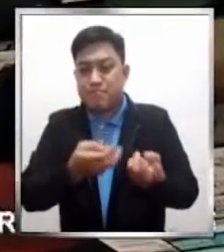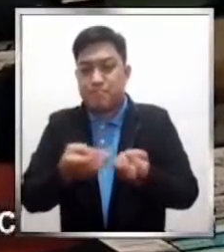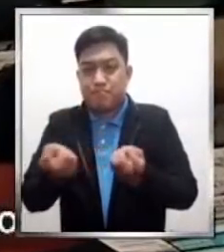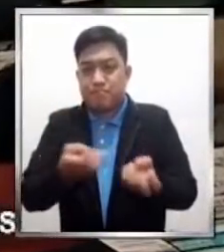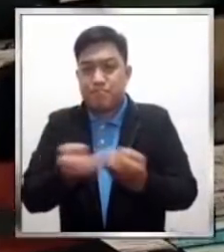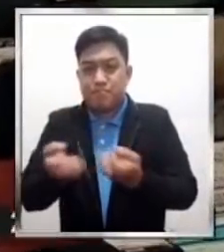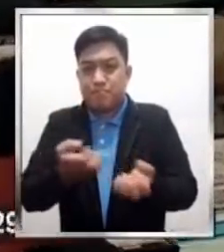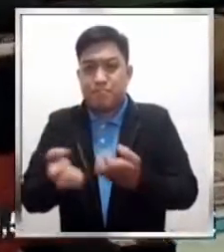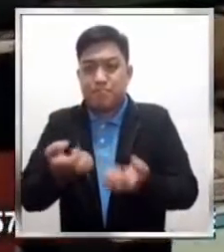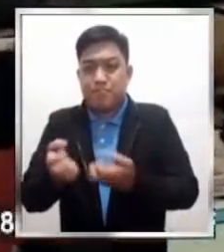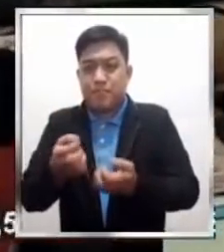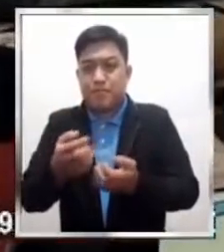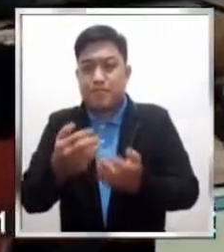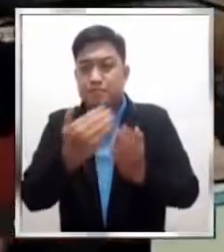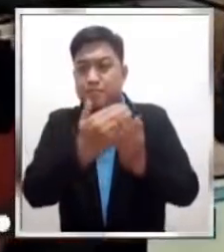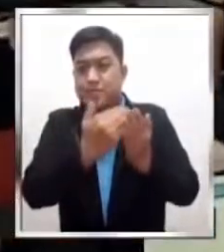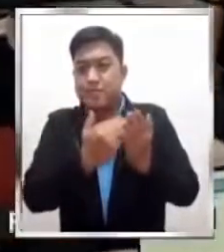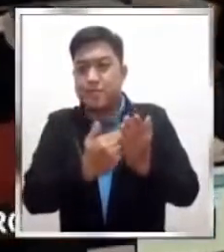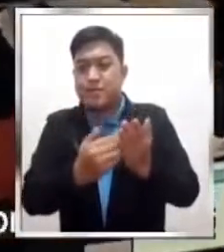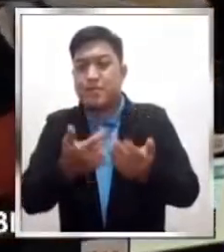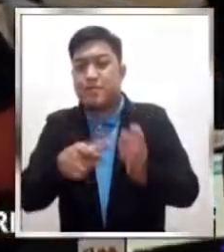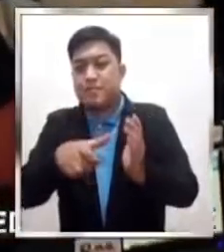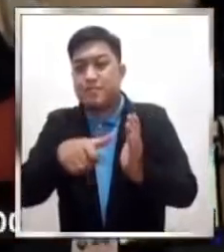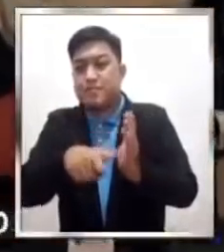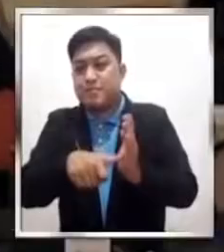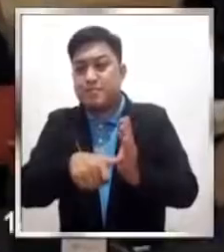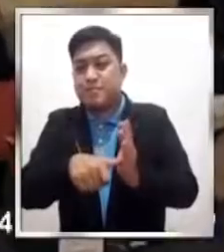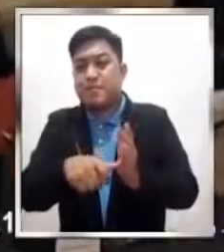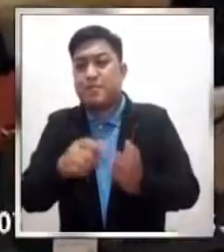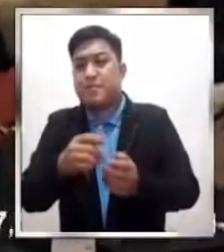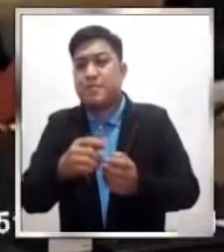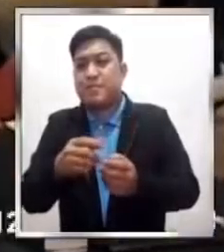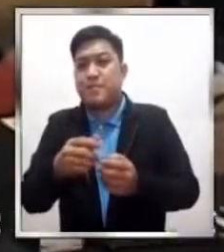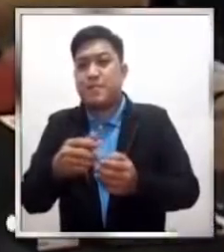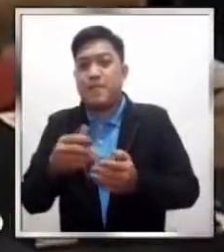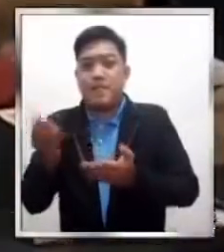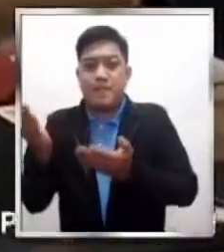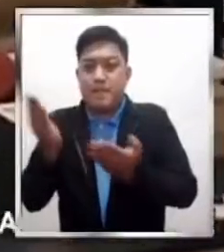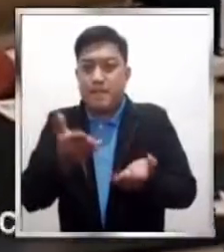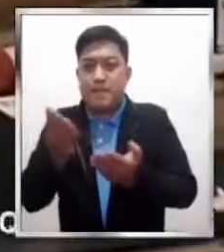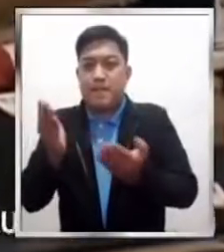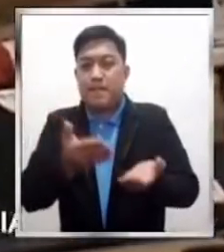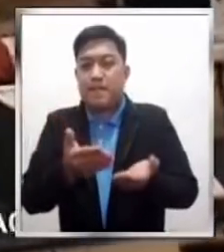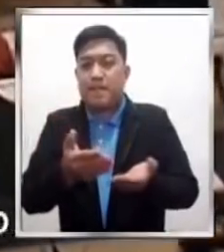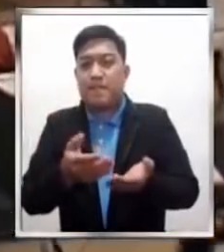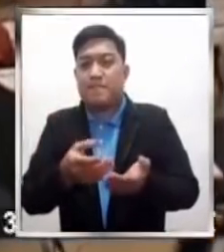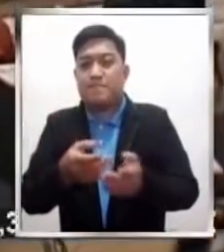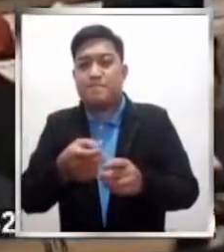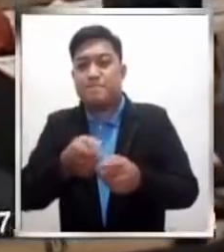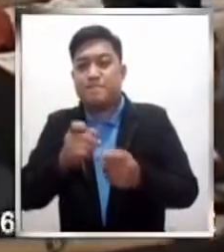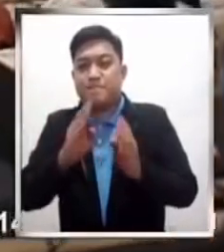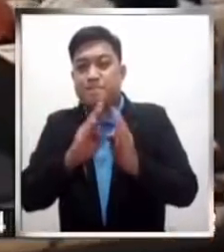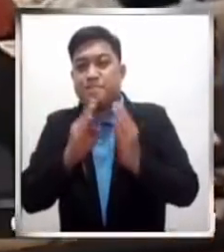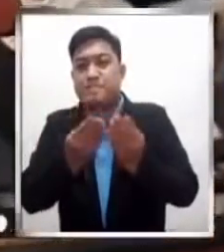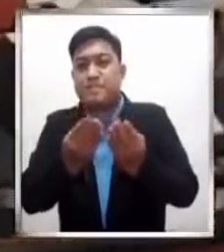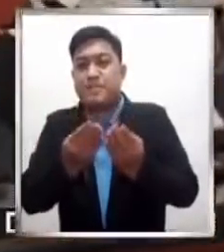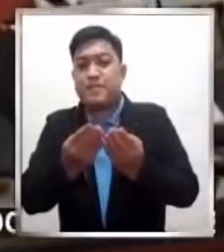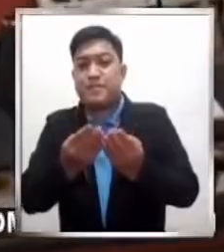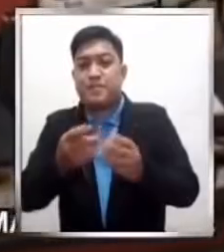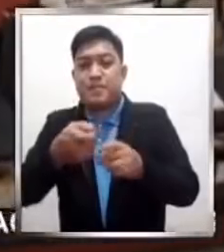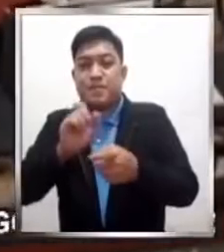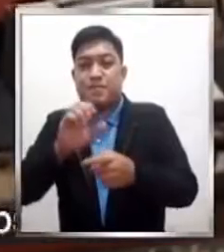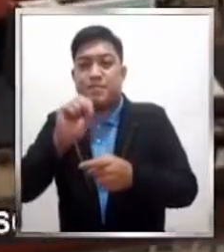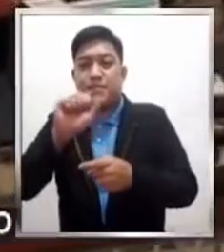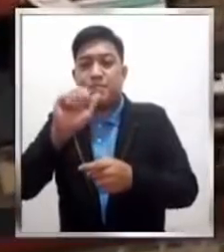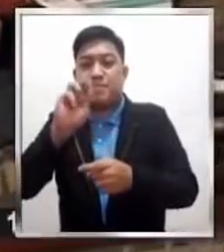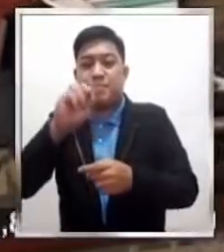ng election returns. Unti-unti nang dumarating ang mga ER. Unang dumating ay ang batch ng ER mula sa Sampaloc, Maynila.